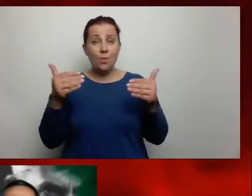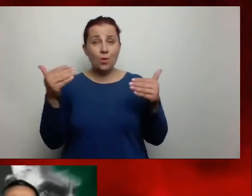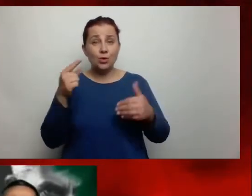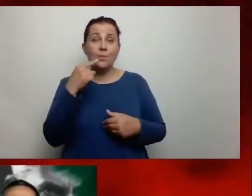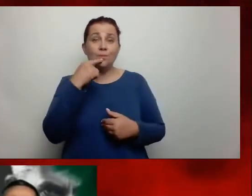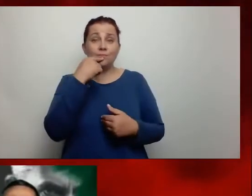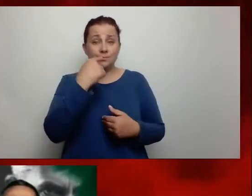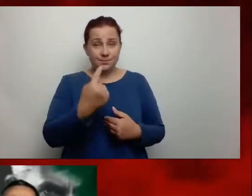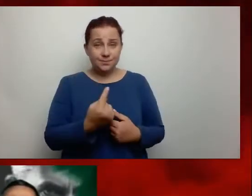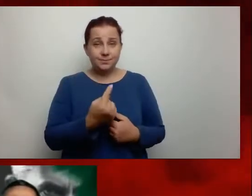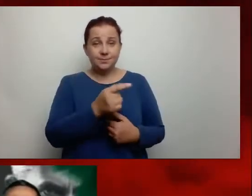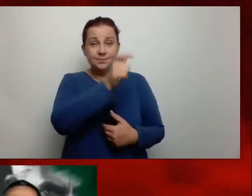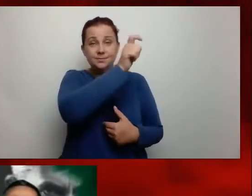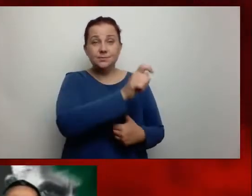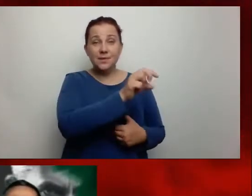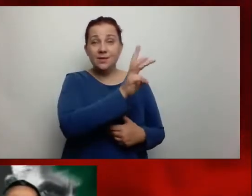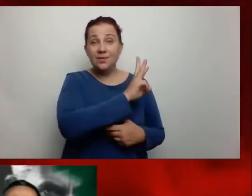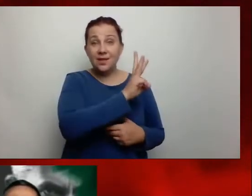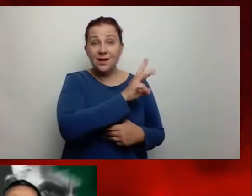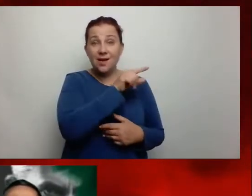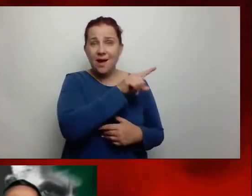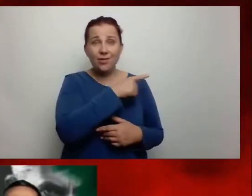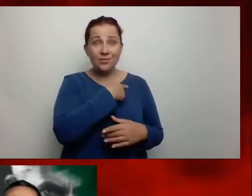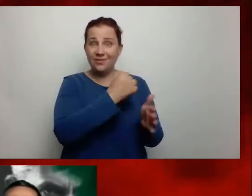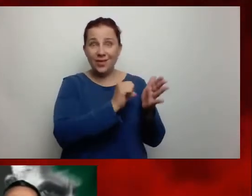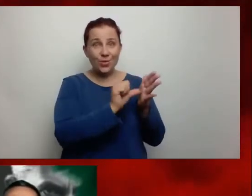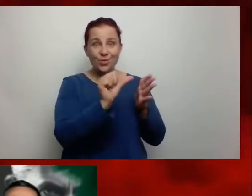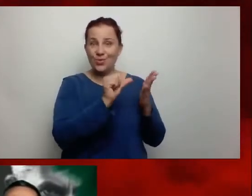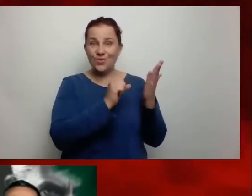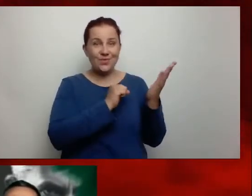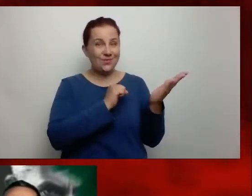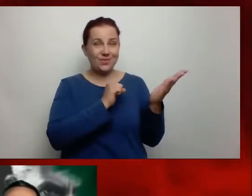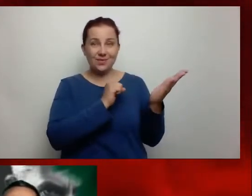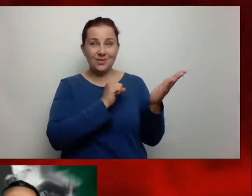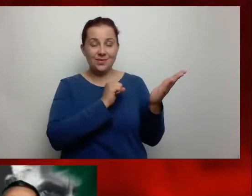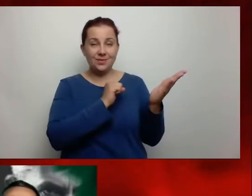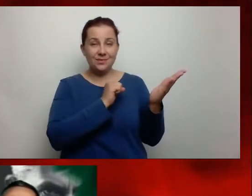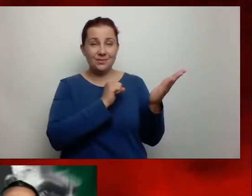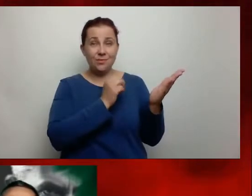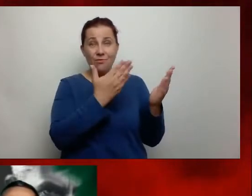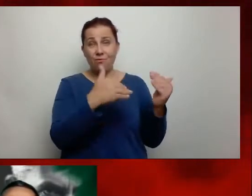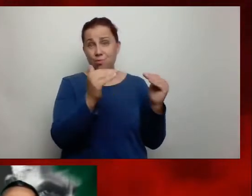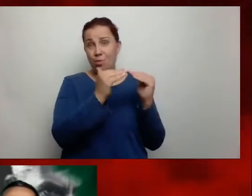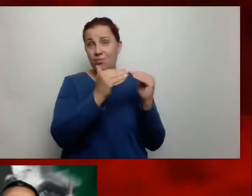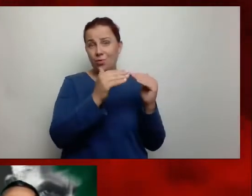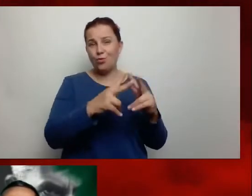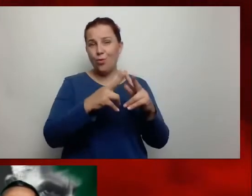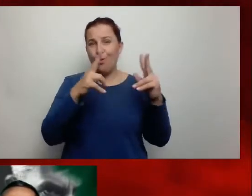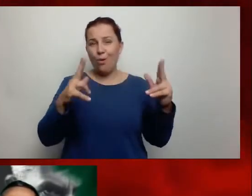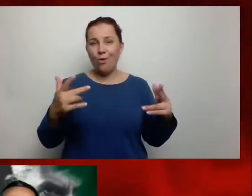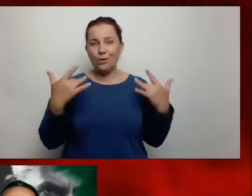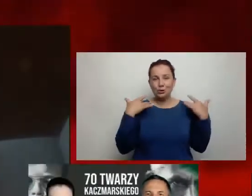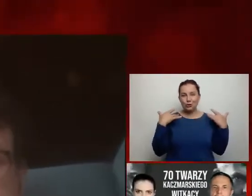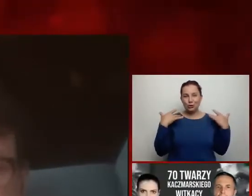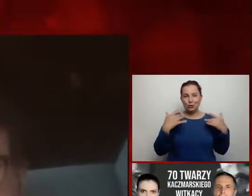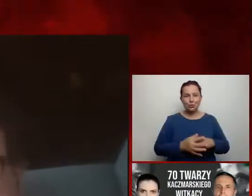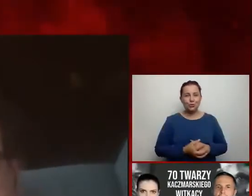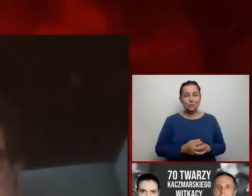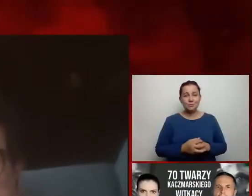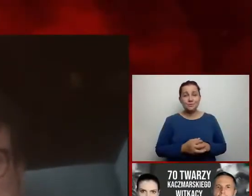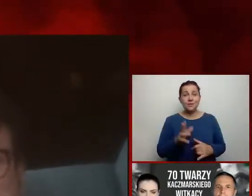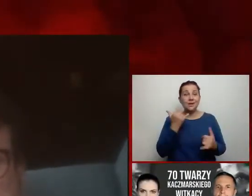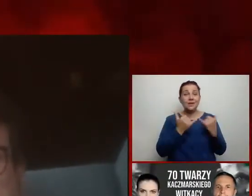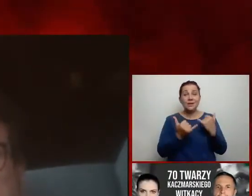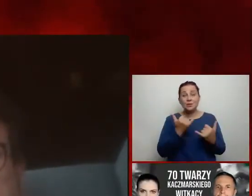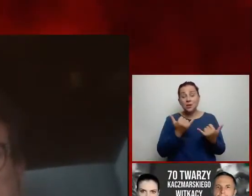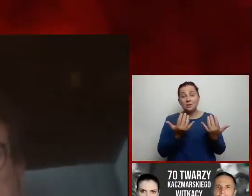że Witkacy jest wyjątkowy na tle tych czasów. Jeżeli można